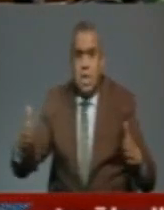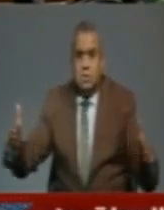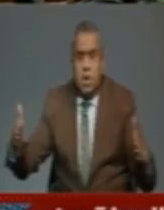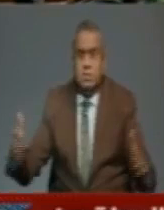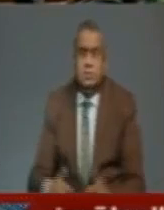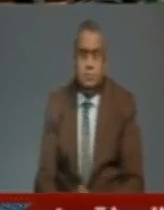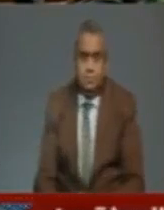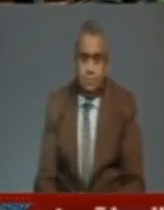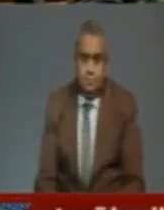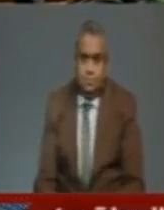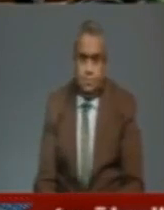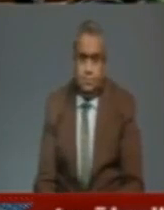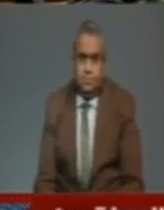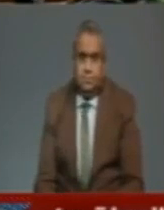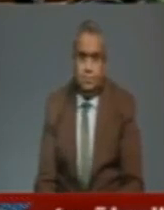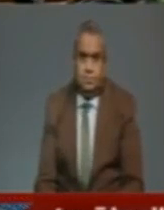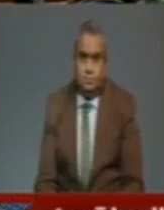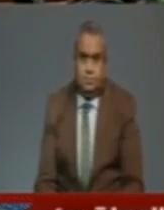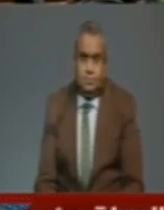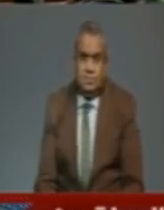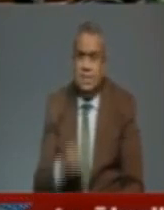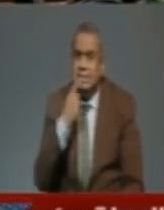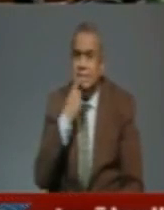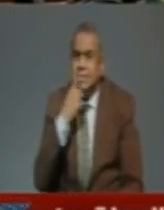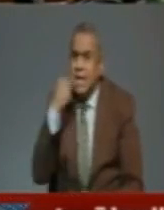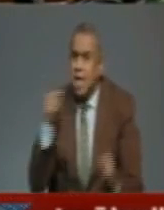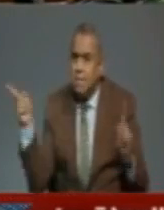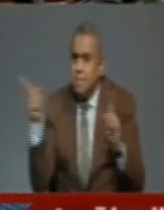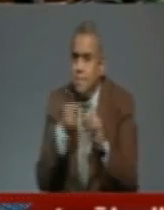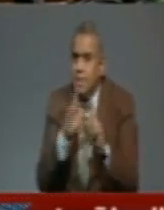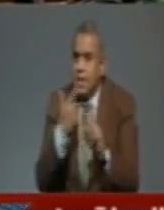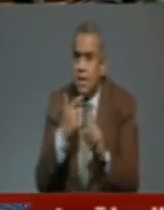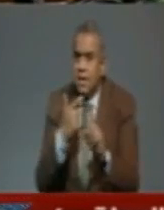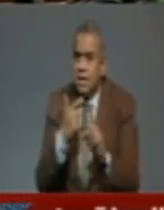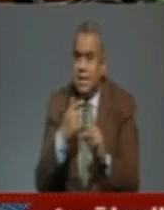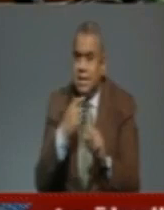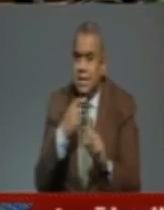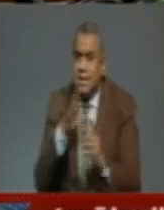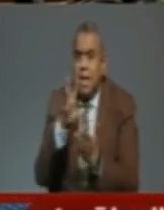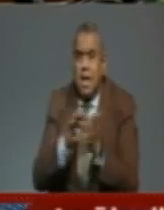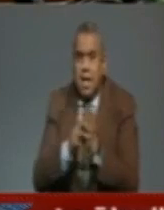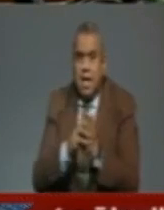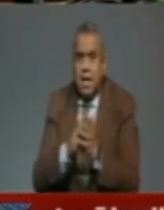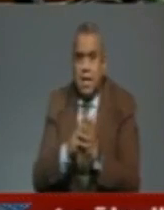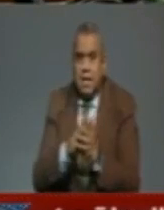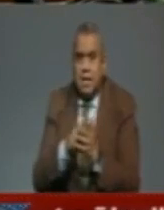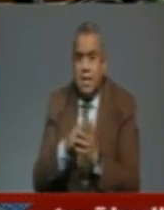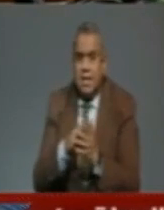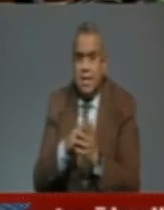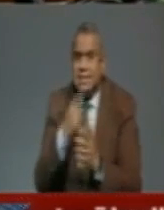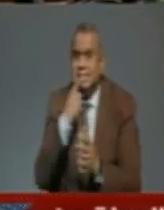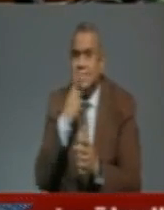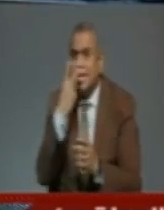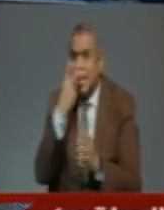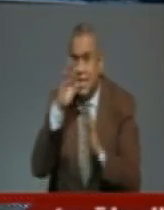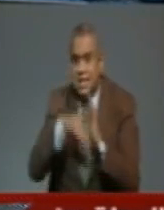ده في كام سنه؟ في كام سنة؟ بدأت في كام سنة ستك؟ في أقل من سنتين. خلوا